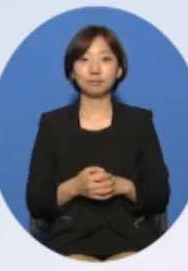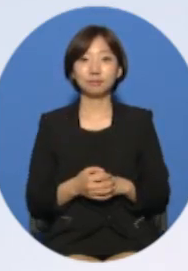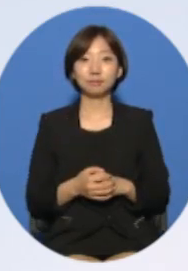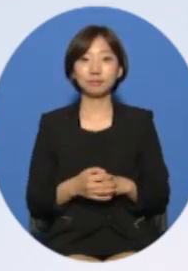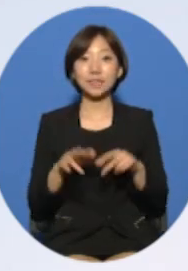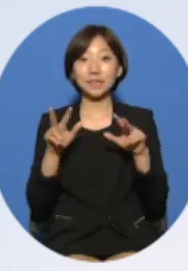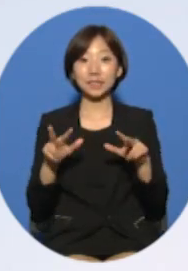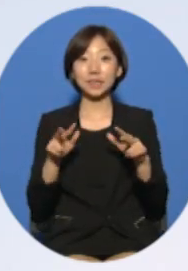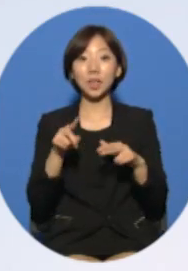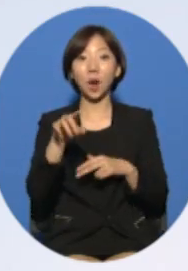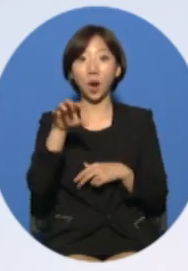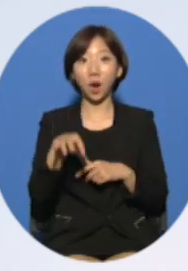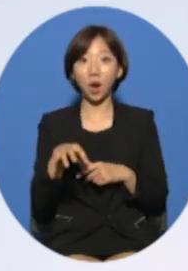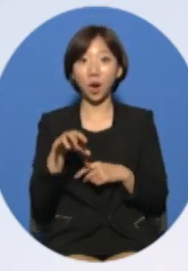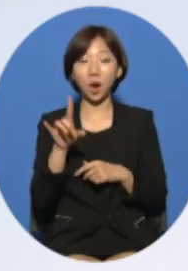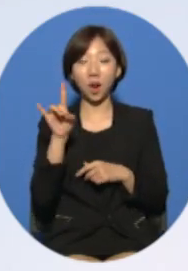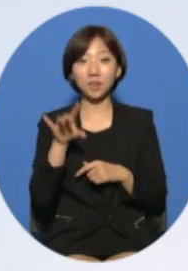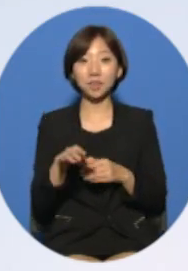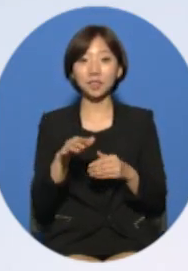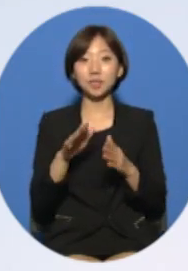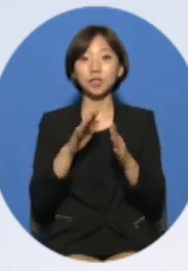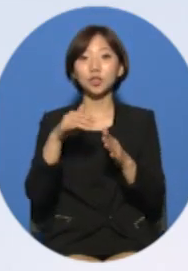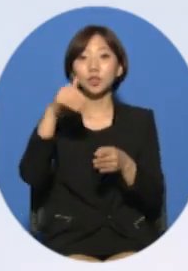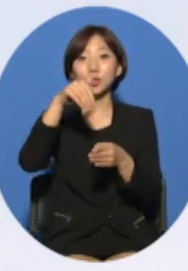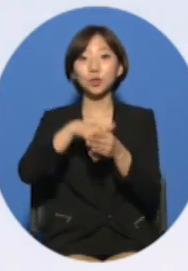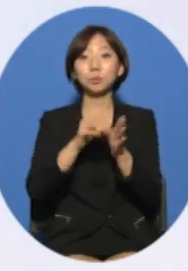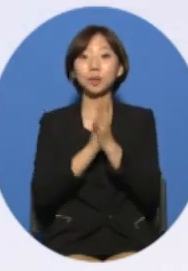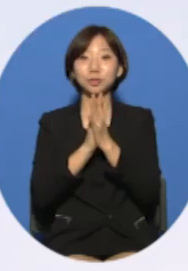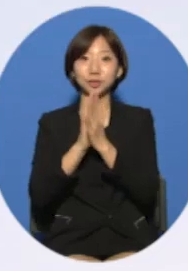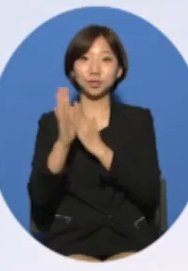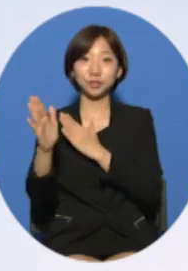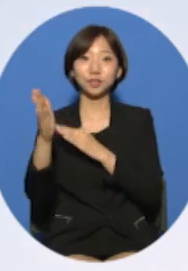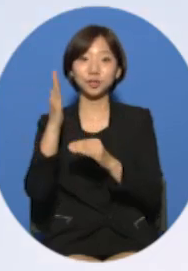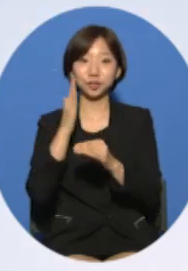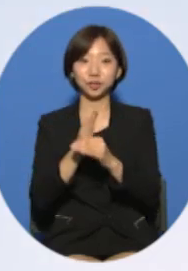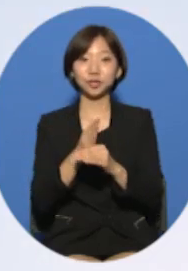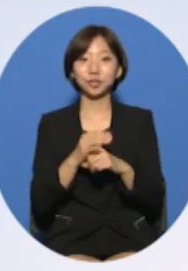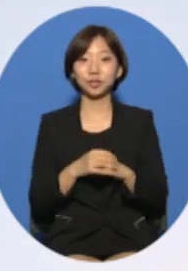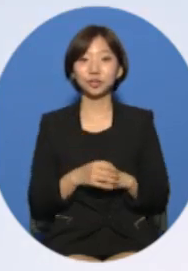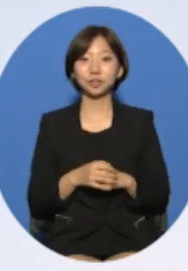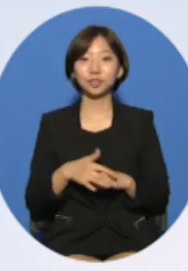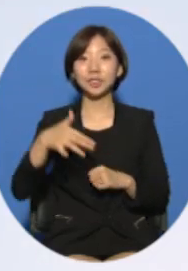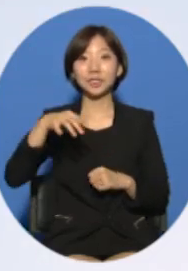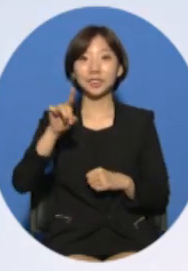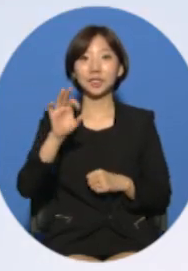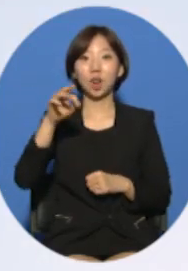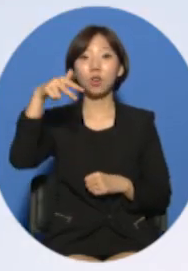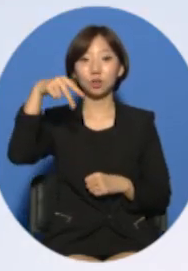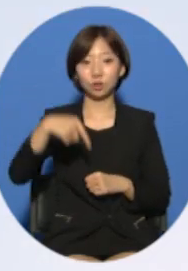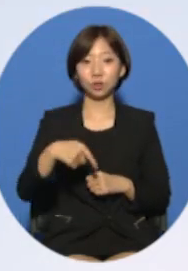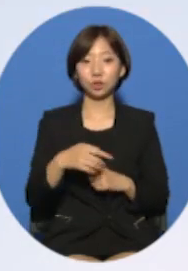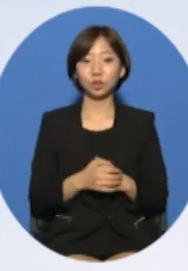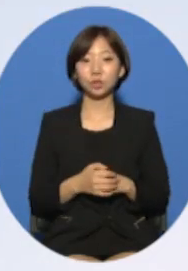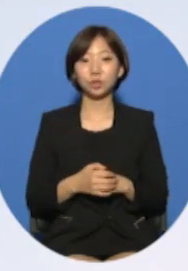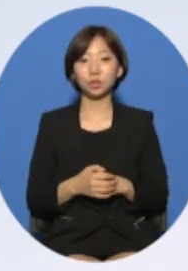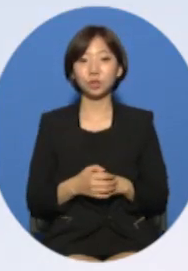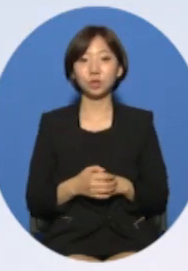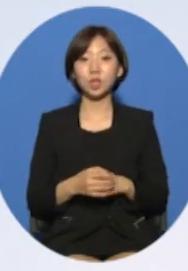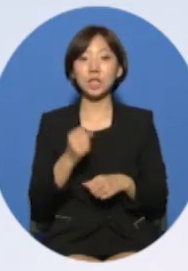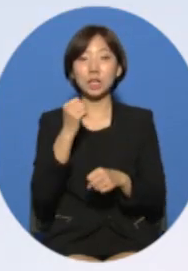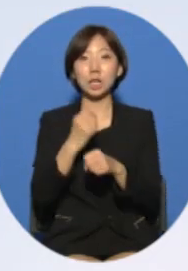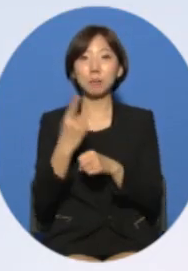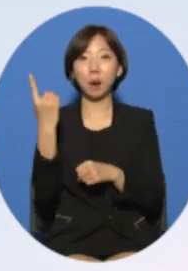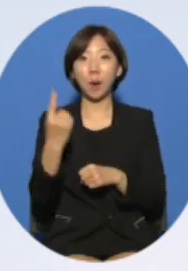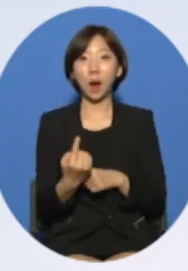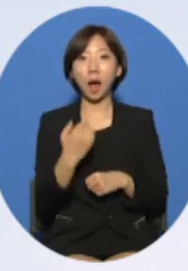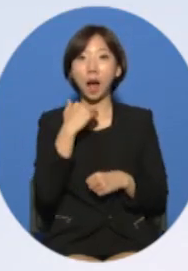지금 여기는 지금 투표를 하러 오신 분들이죠. 투표 네, 청주 투표소인데 예. 이미 투표를 하러 오셨고 벌써, 아, 예. 언제